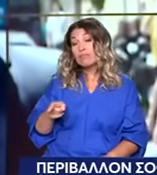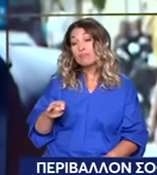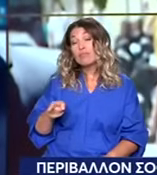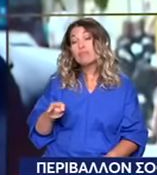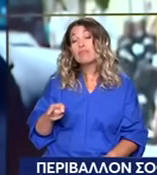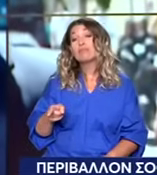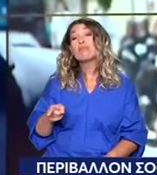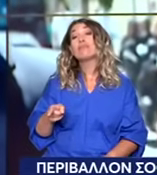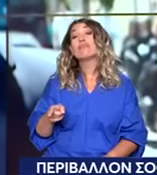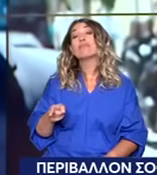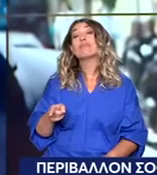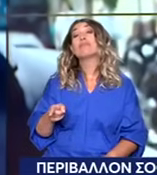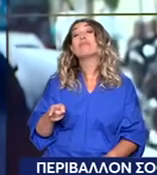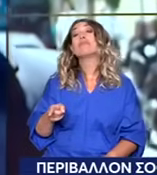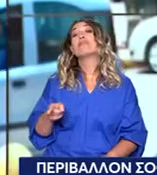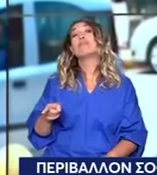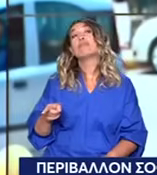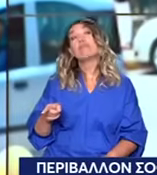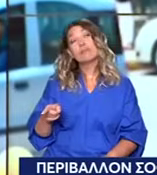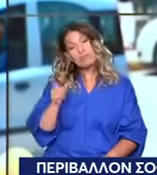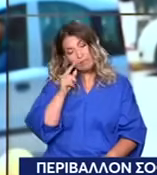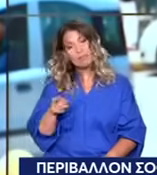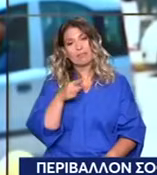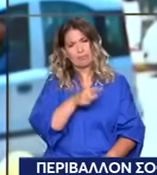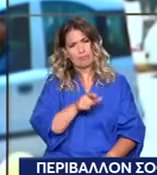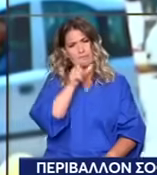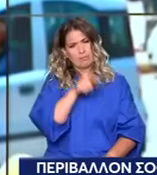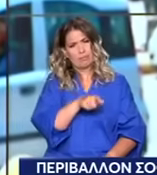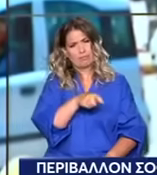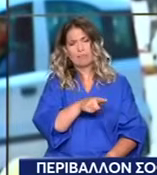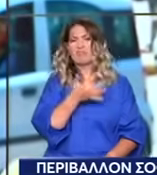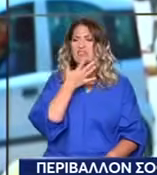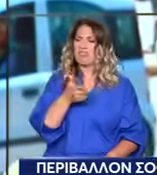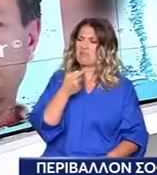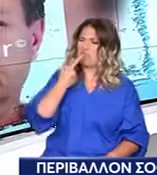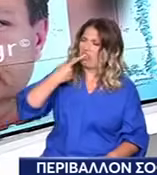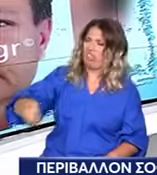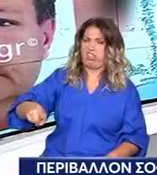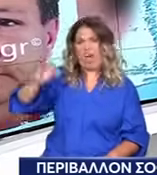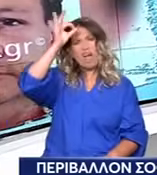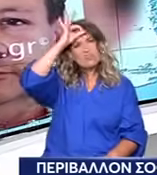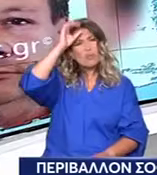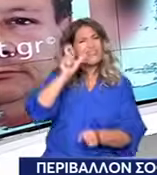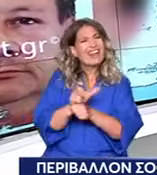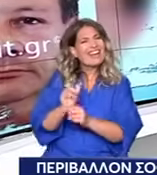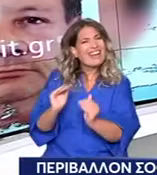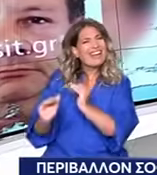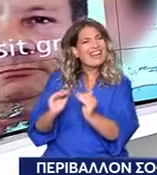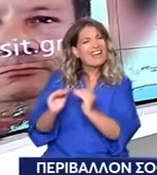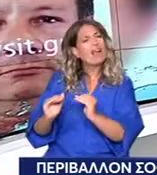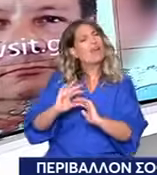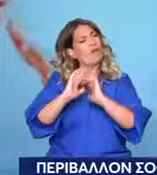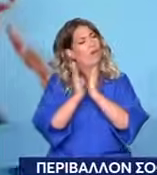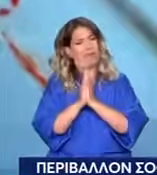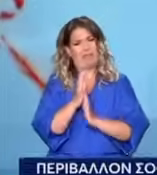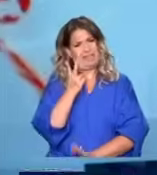επεισόδιο μπροστά στον αστυνομικό εκεί πέρα, ήταν ο εξ απορρίτων στο γραφείο του κυρίου Λίτρα. Ήταν το δεξί του χέρι. Το ήξερε. Λίτρα. Για να